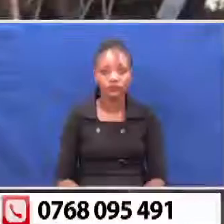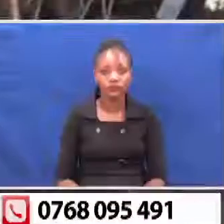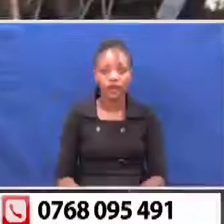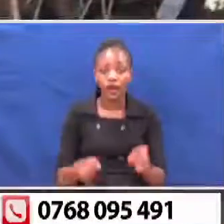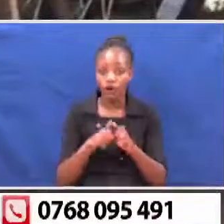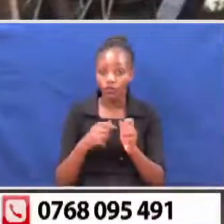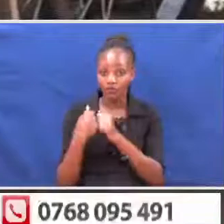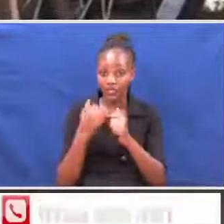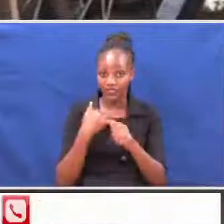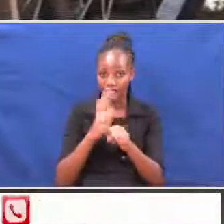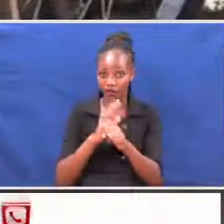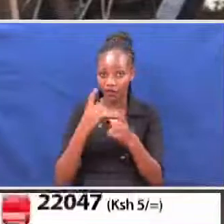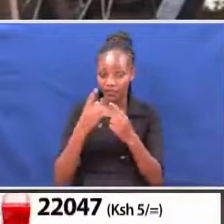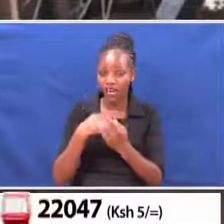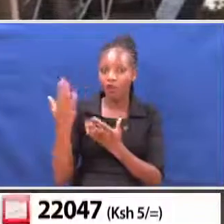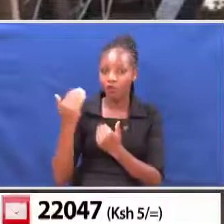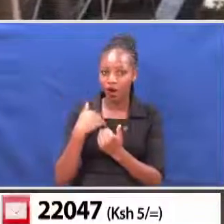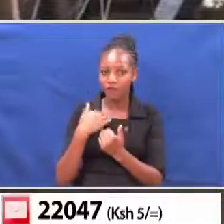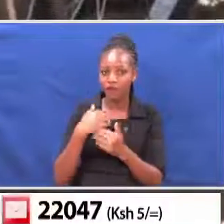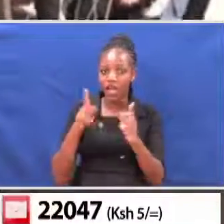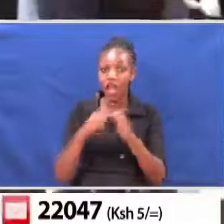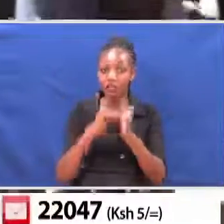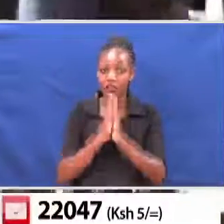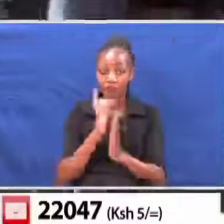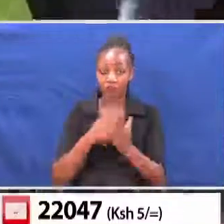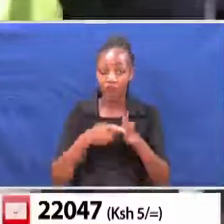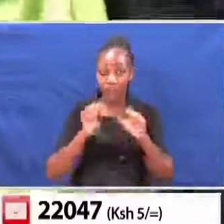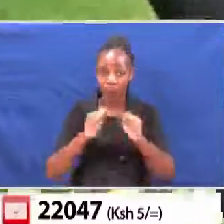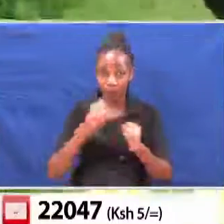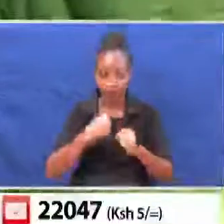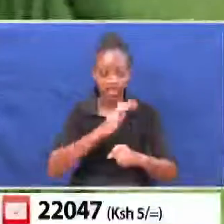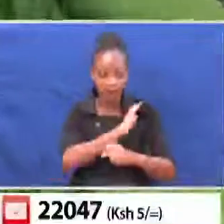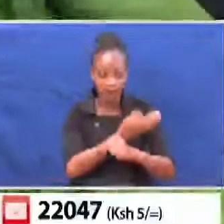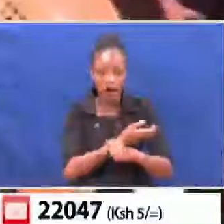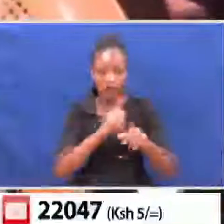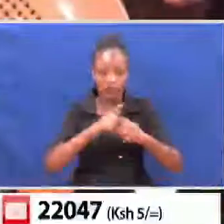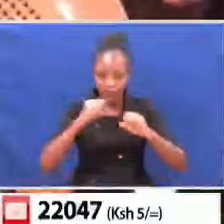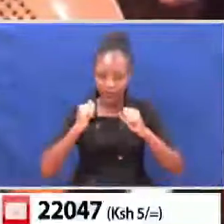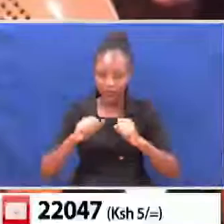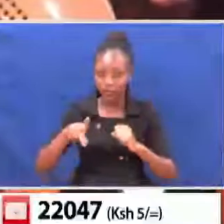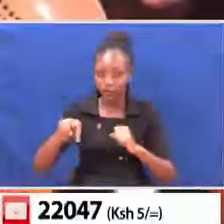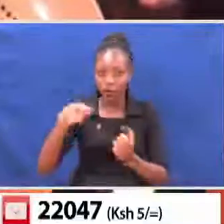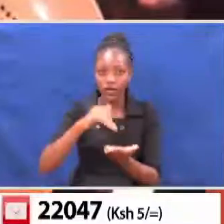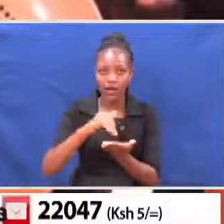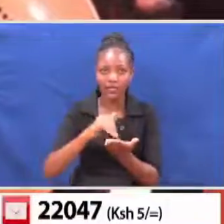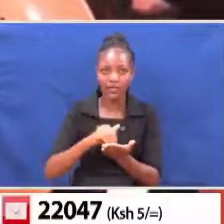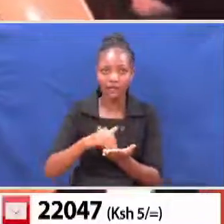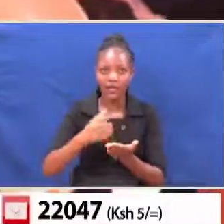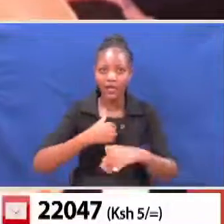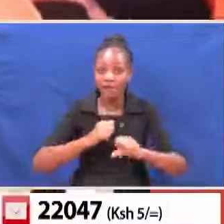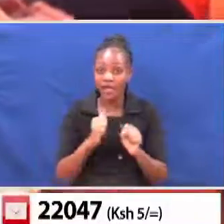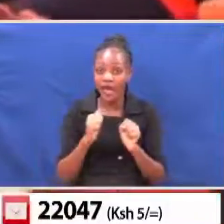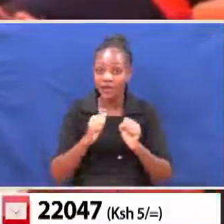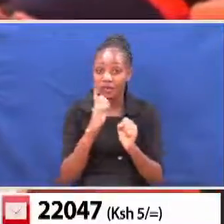sasa mwanga wa matumaini umemrejea na dua lake ni kwamba atapata tena uwezo wa kutembea. Nimefurahi sana kwa